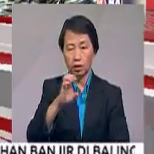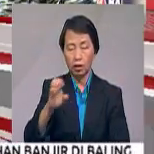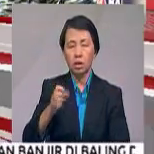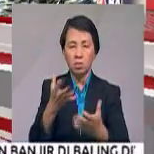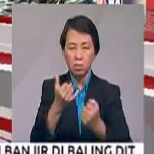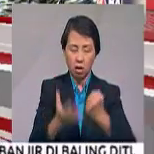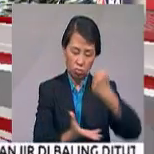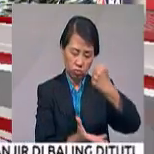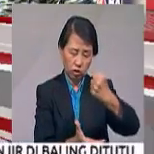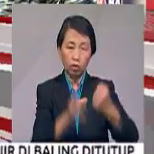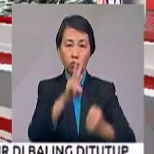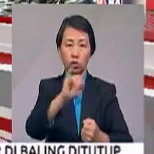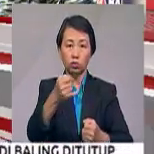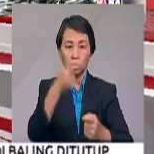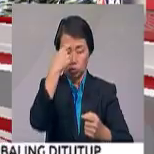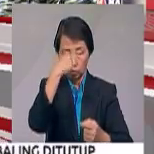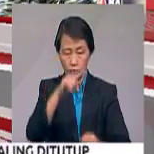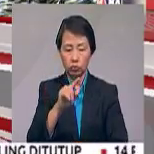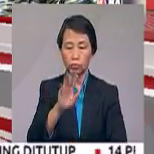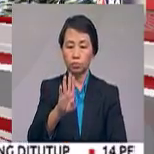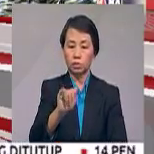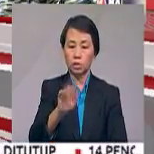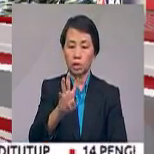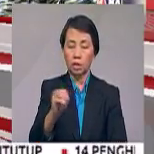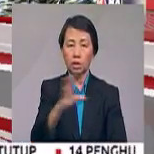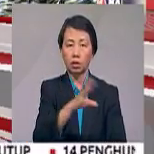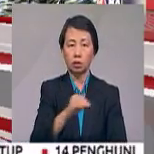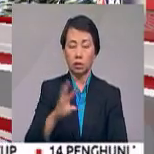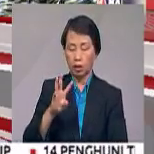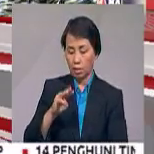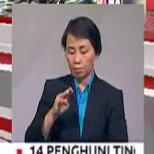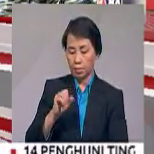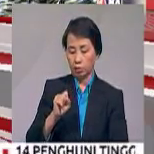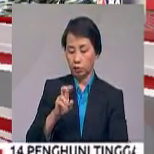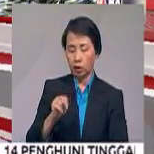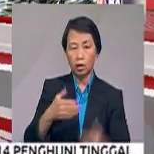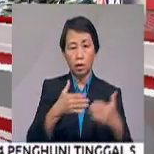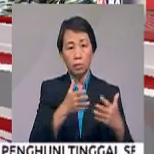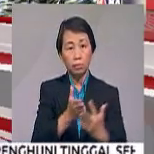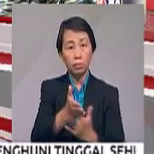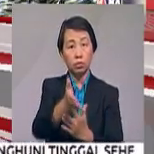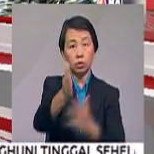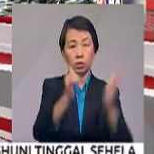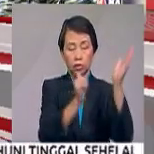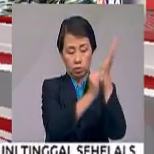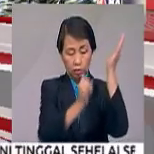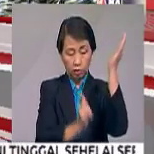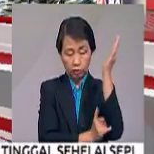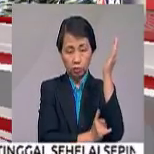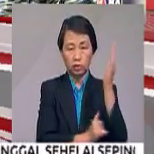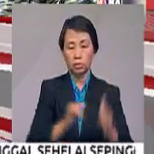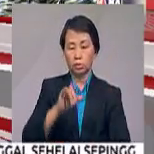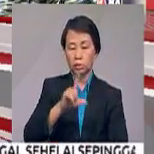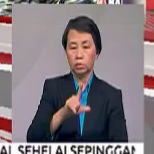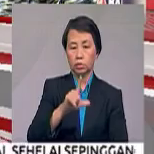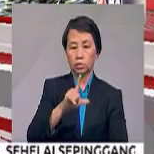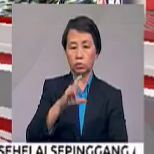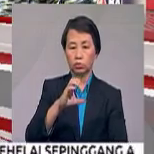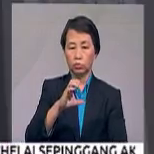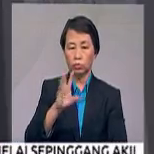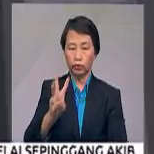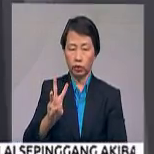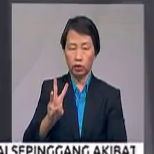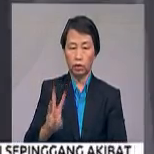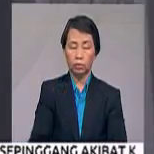RM2 juta kepada Persatuan Badminton Malaysia, BM, dan Majlis Sukan Negara, MSN, menerusi Yayasan Lee Chong Wei.